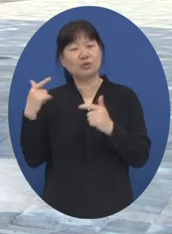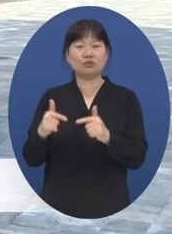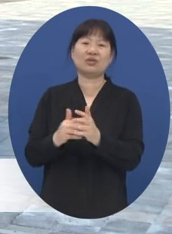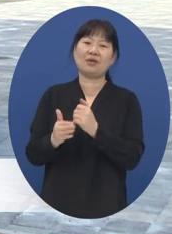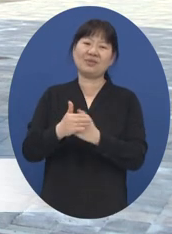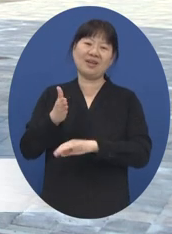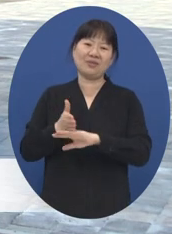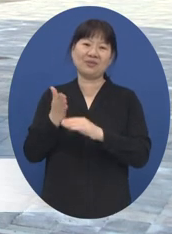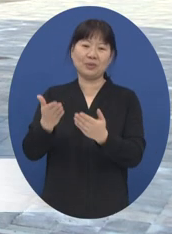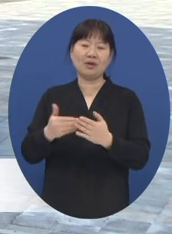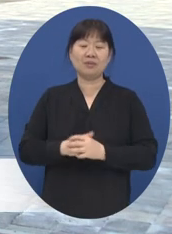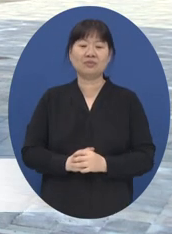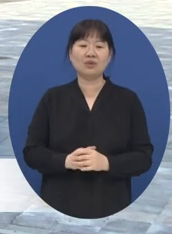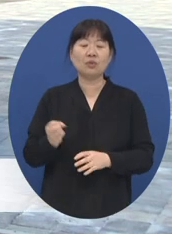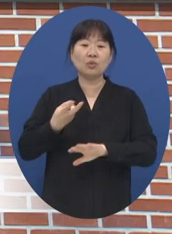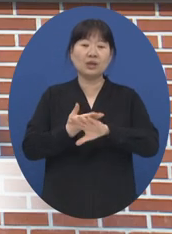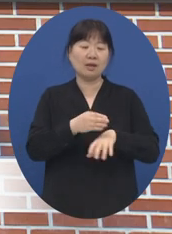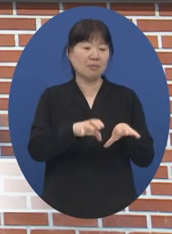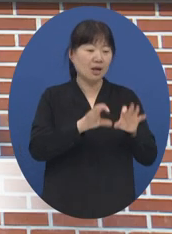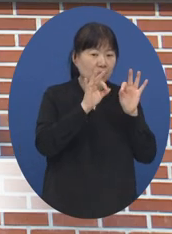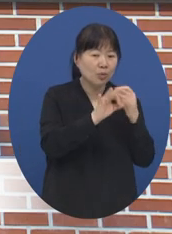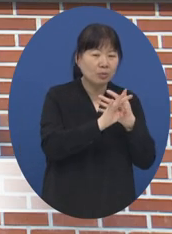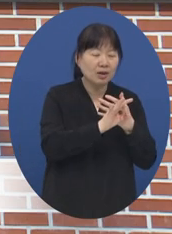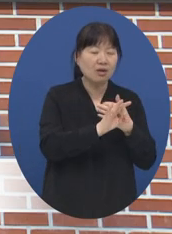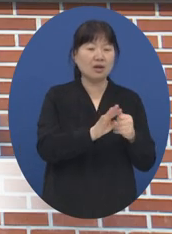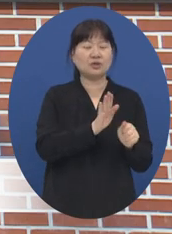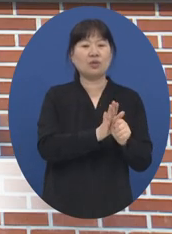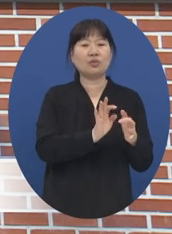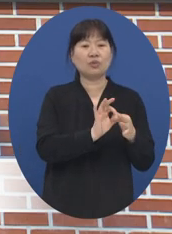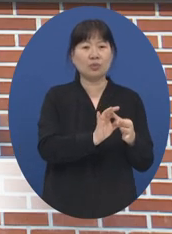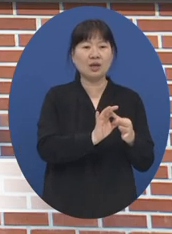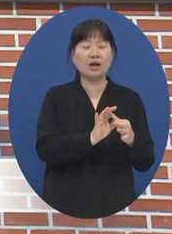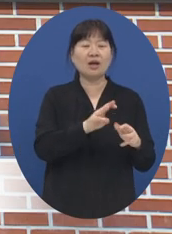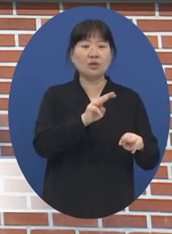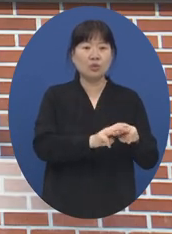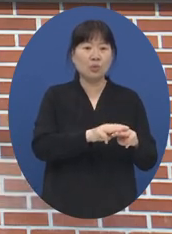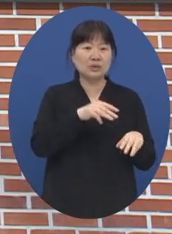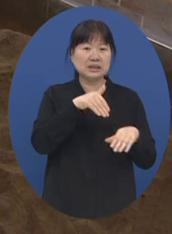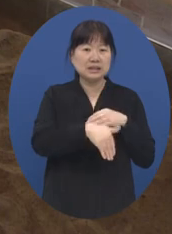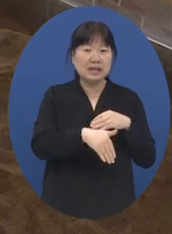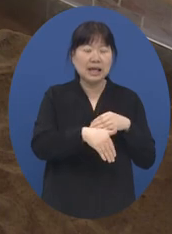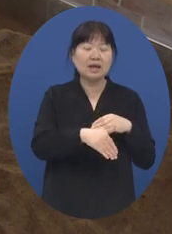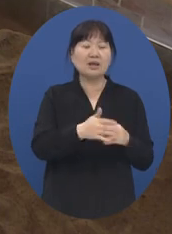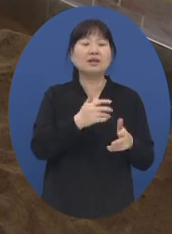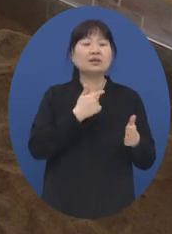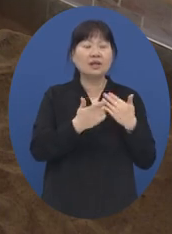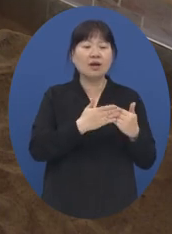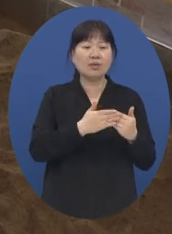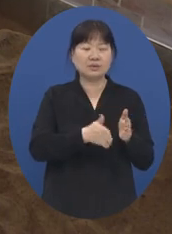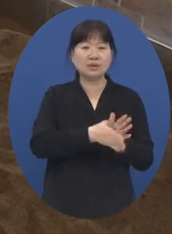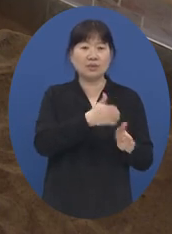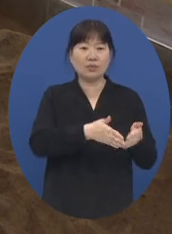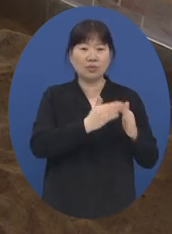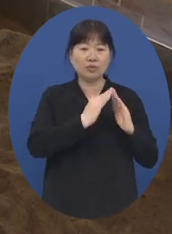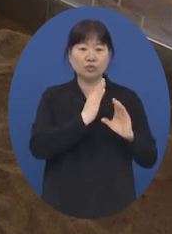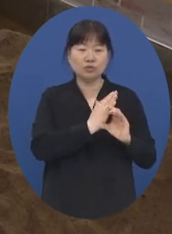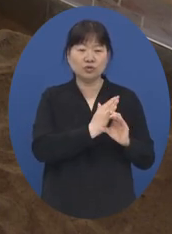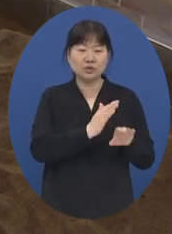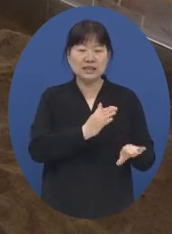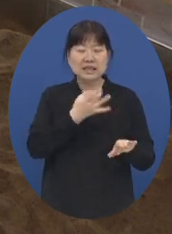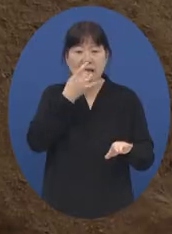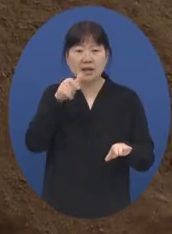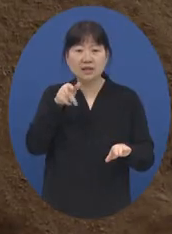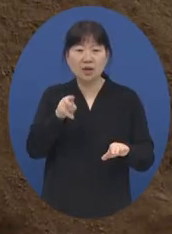개발제한구역 내 위치한 또다른 마을엔 지원을 통해 농촌형 체험 시설을 운영중입니다 농촌에서 흔히 볼 수 있는 쌀겨를